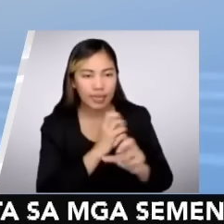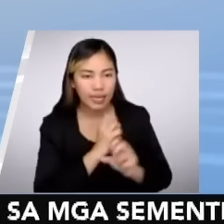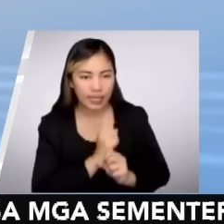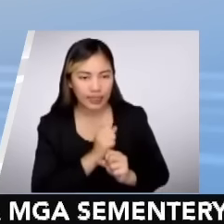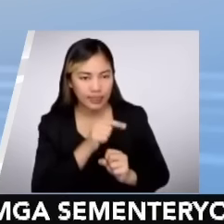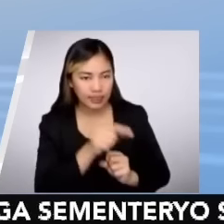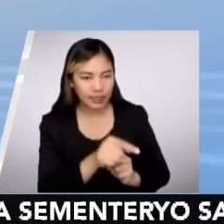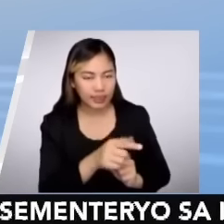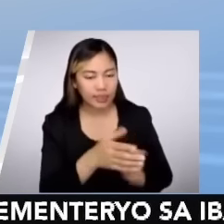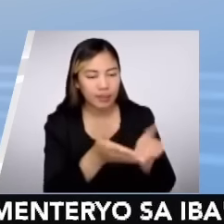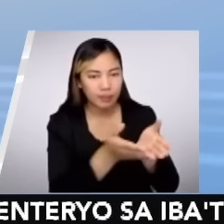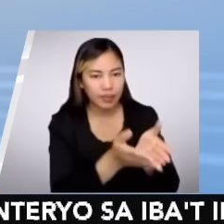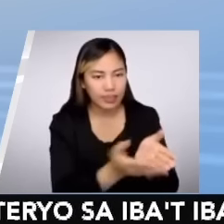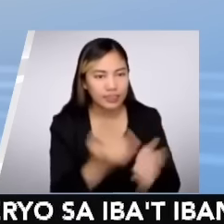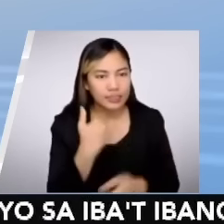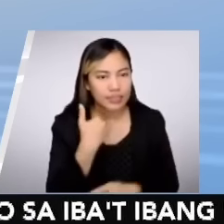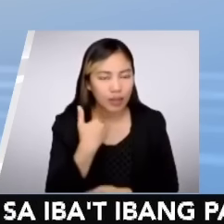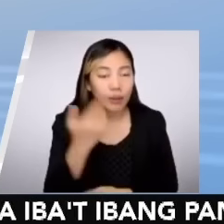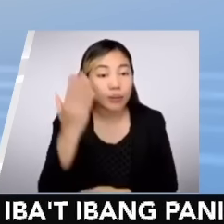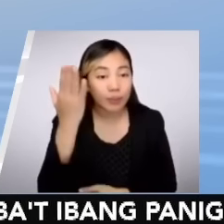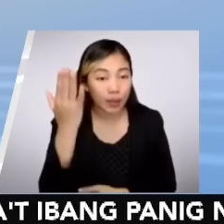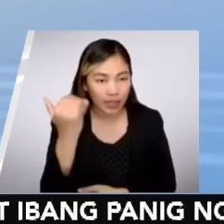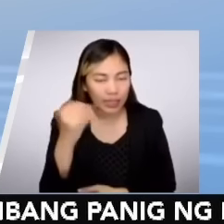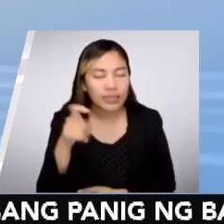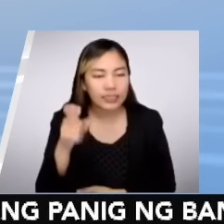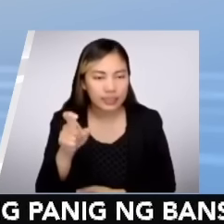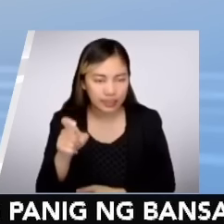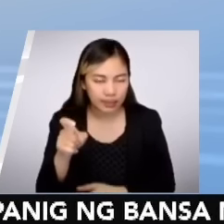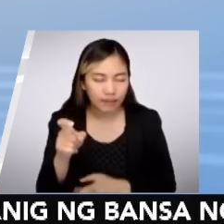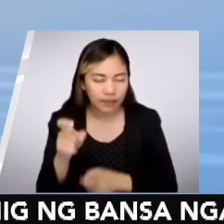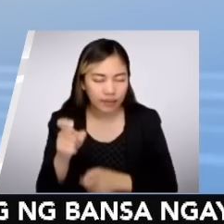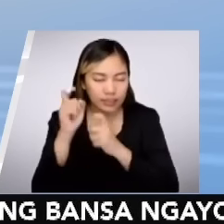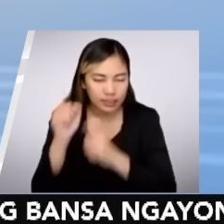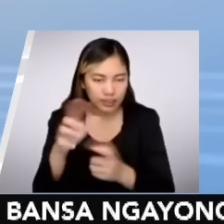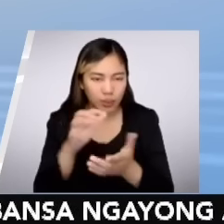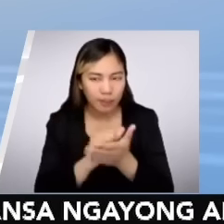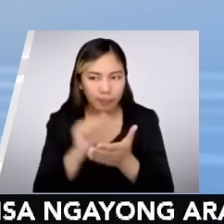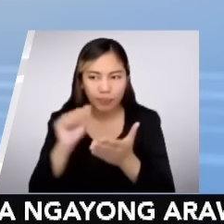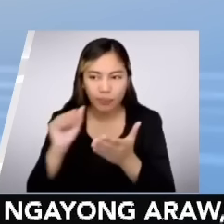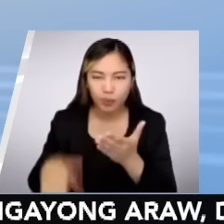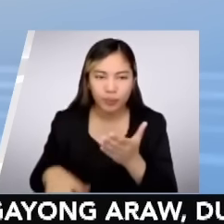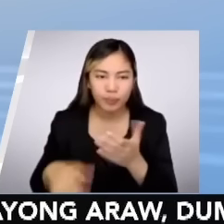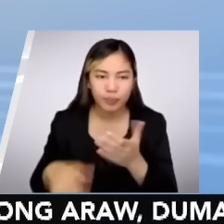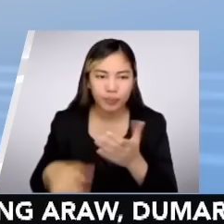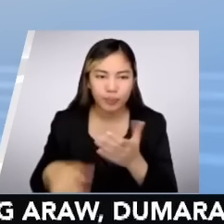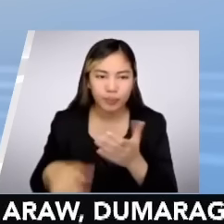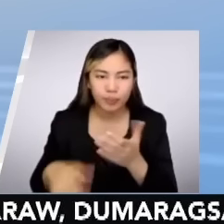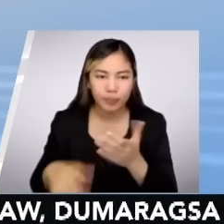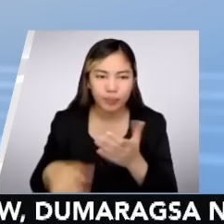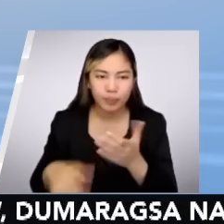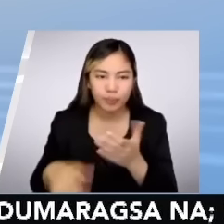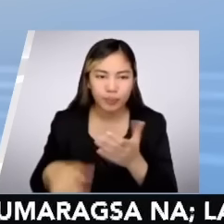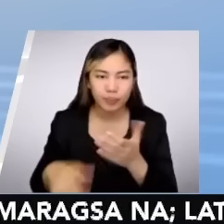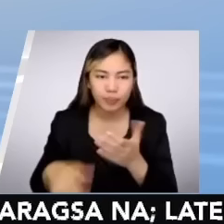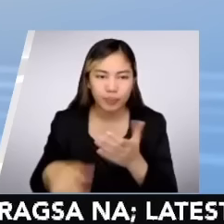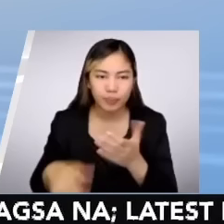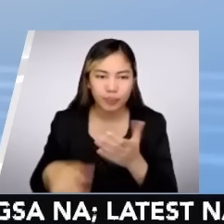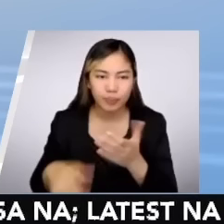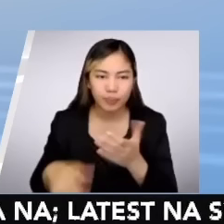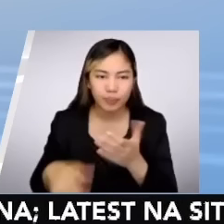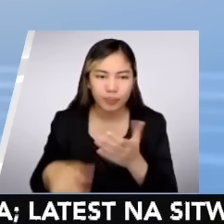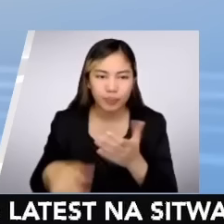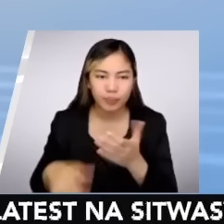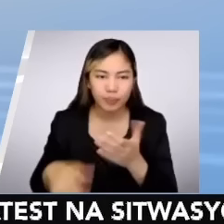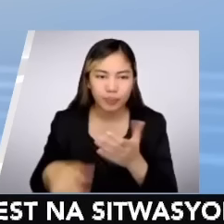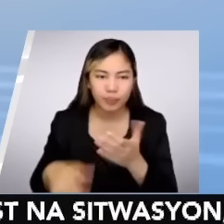urgent daw na maalis din ito para matiyak nga na hindi ito makakasagabal sa ngayon. Buti na lang din at hindi ganon karami ang mga